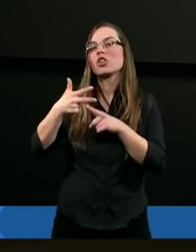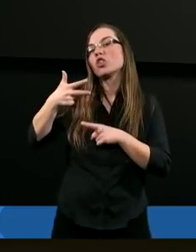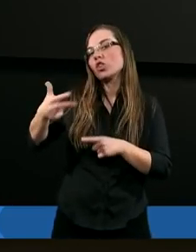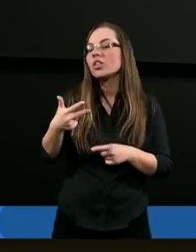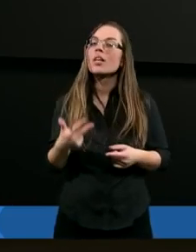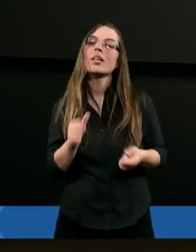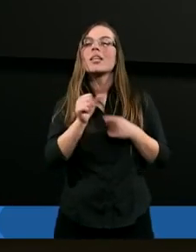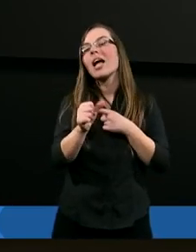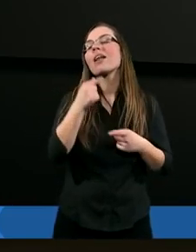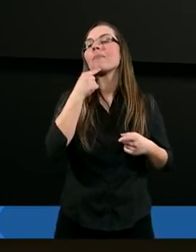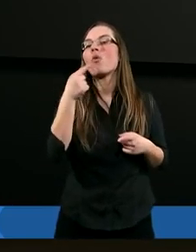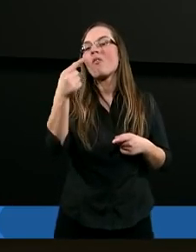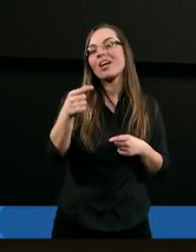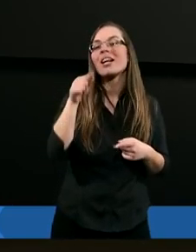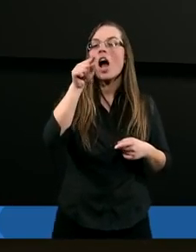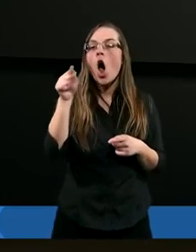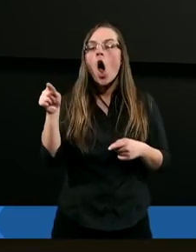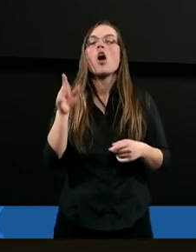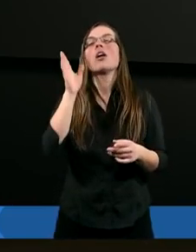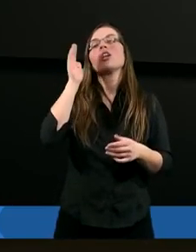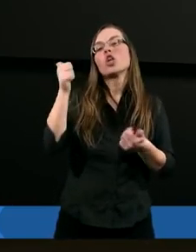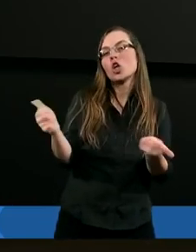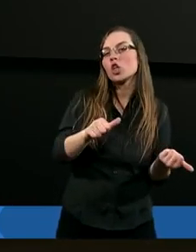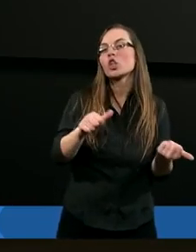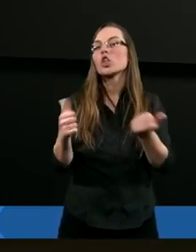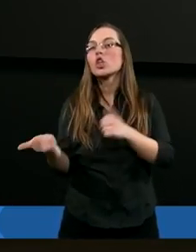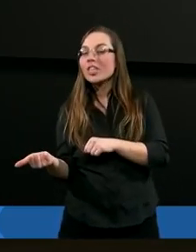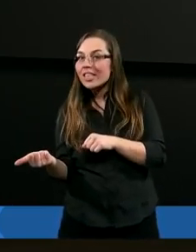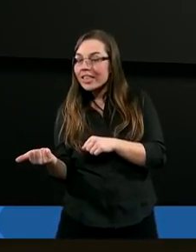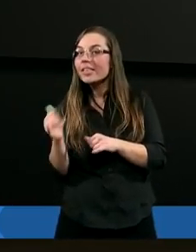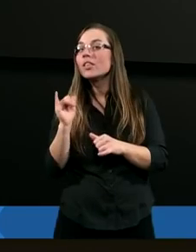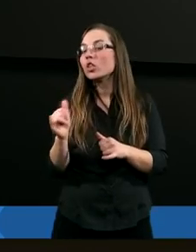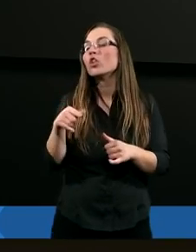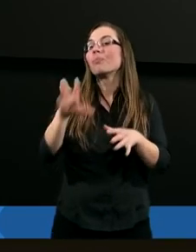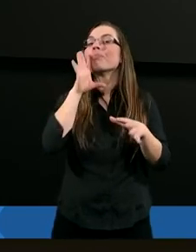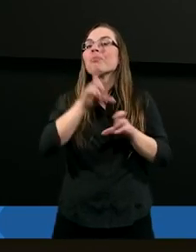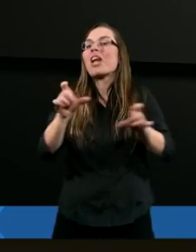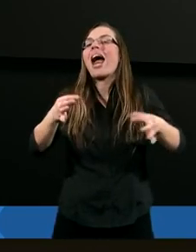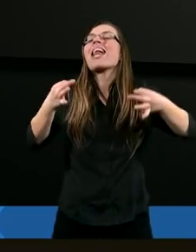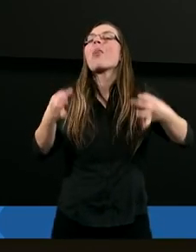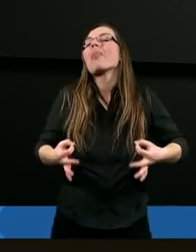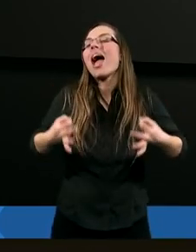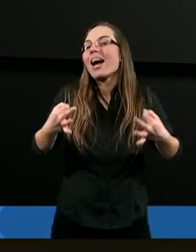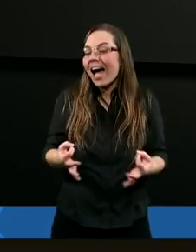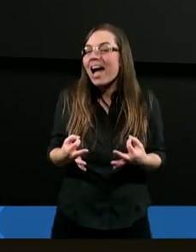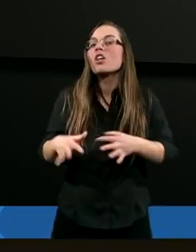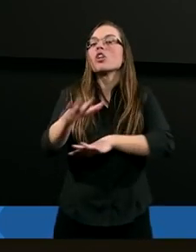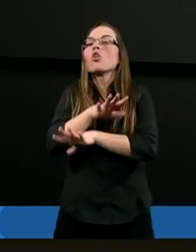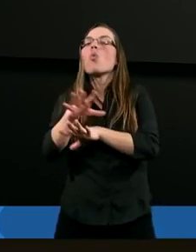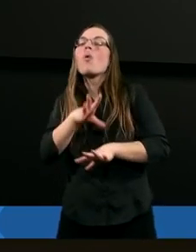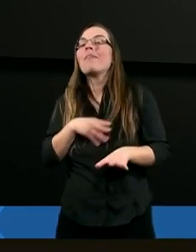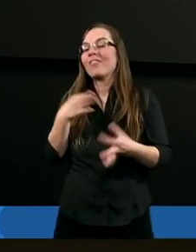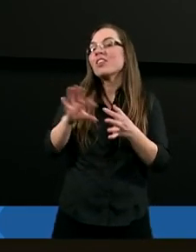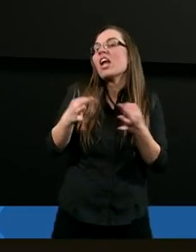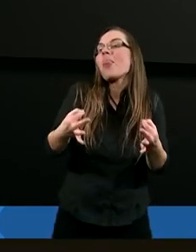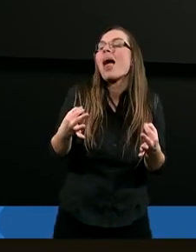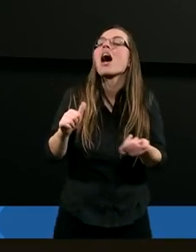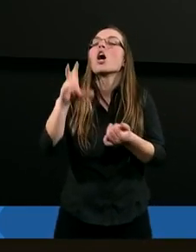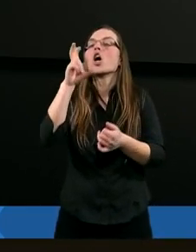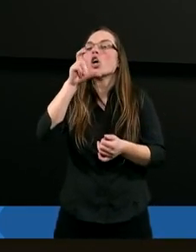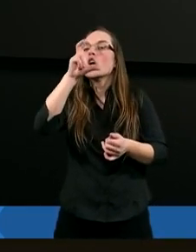jest powiedziane, że on chrzci, czas teraźniejszy, Duchem Świętym.